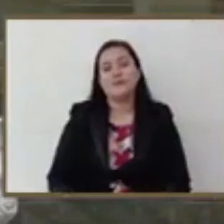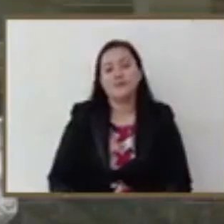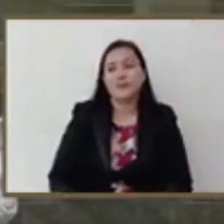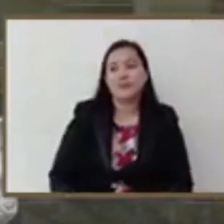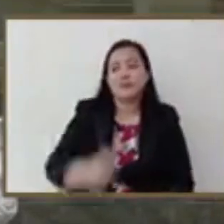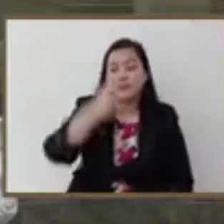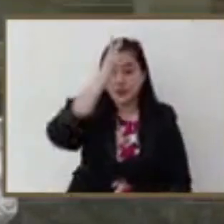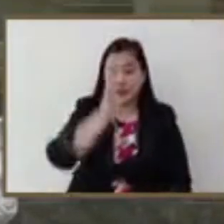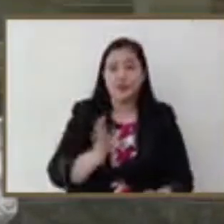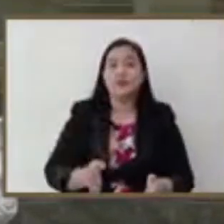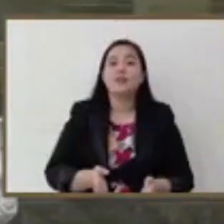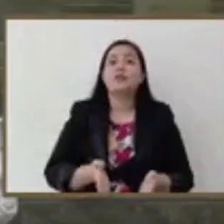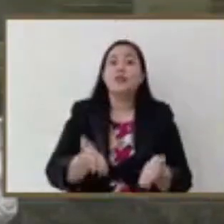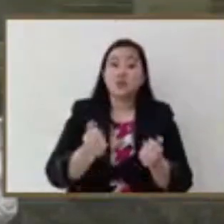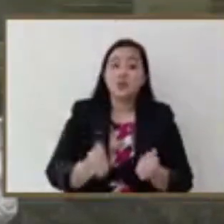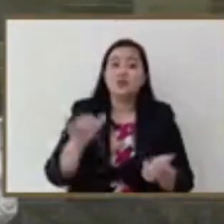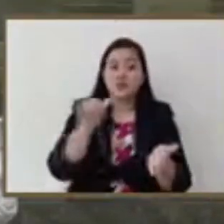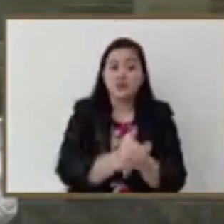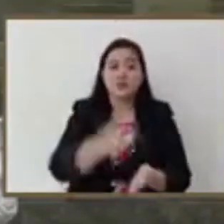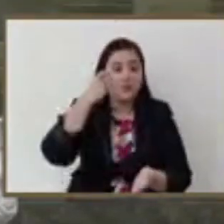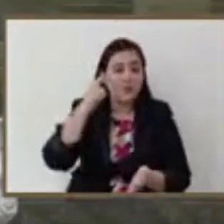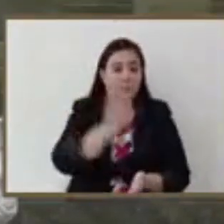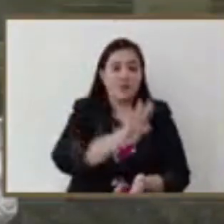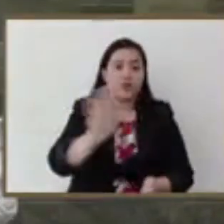or wants for your life.